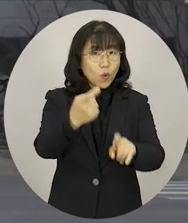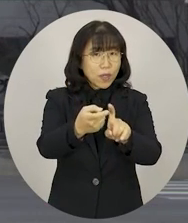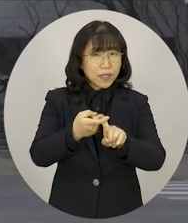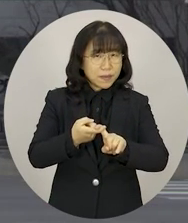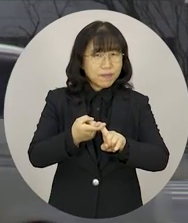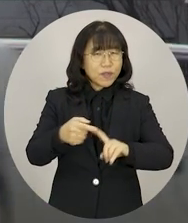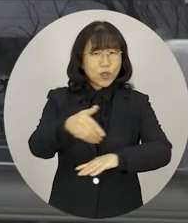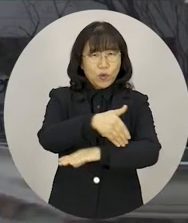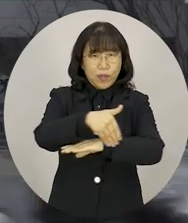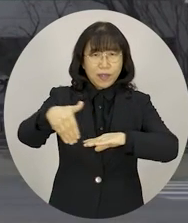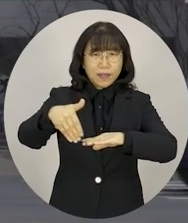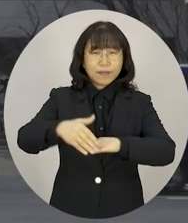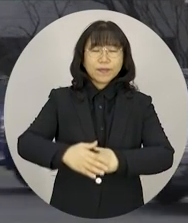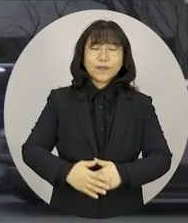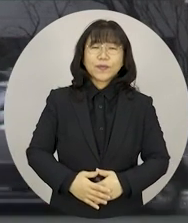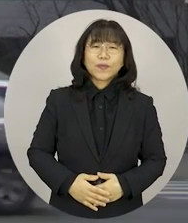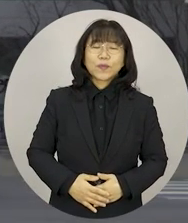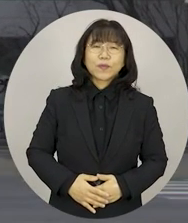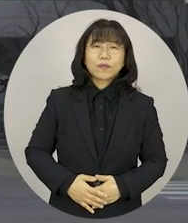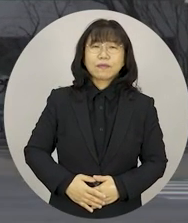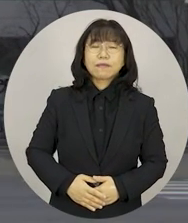더욱 관심을 기울일 계획입니다.